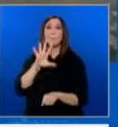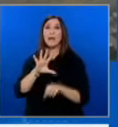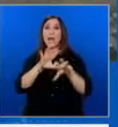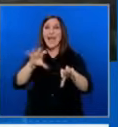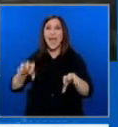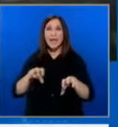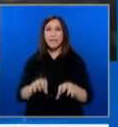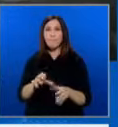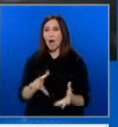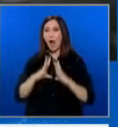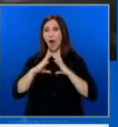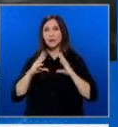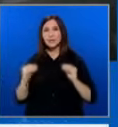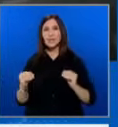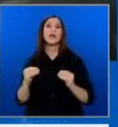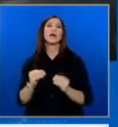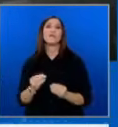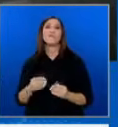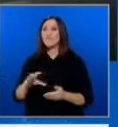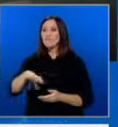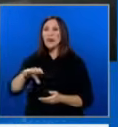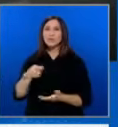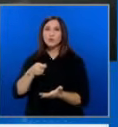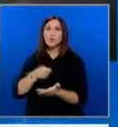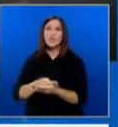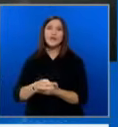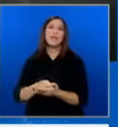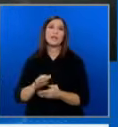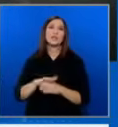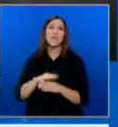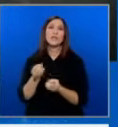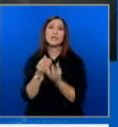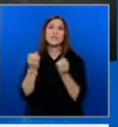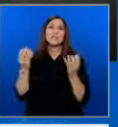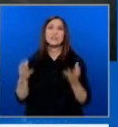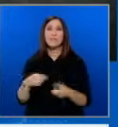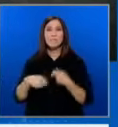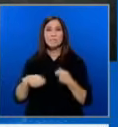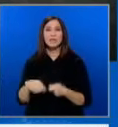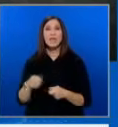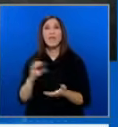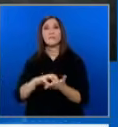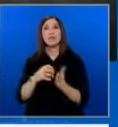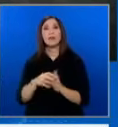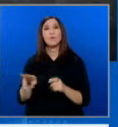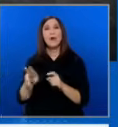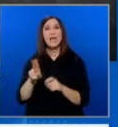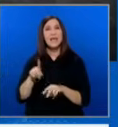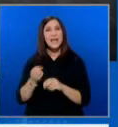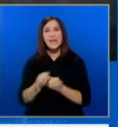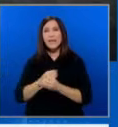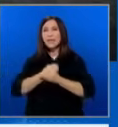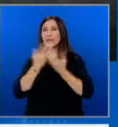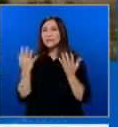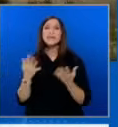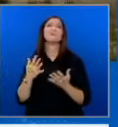за изкупуване на черни и цветни метали в квартал Изгрев, където се намираме в момента. Пожарът тук е възникнал по време на